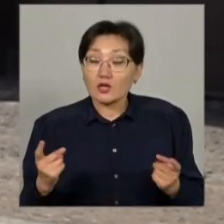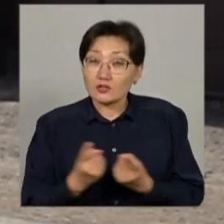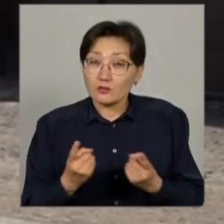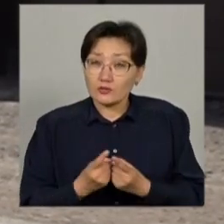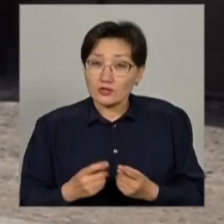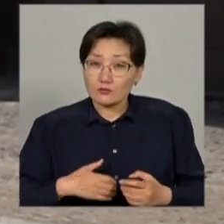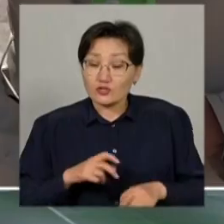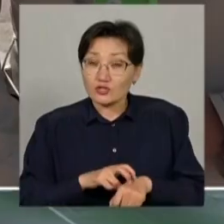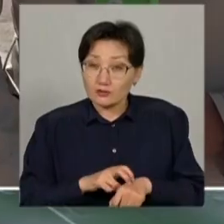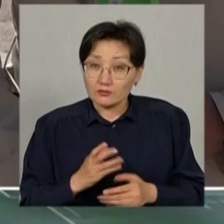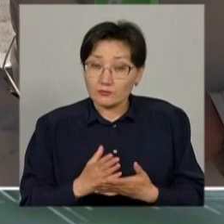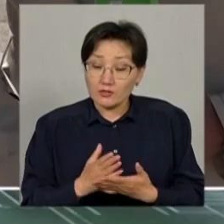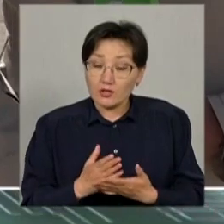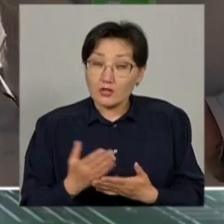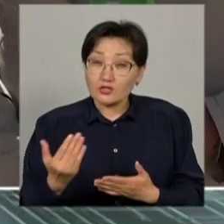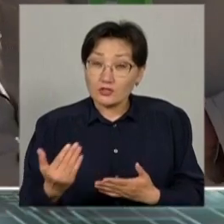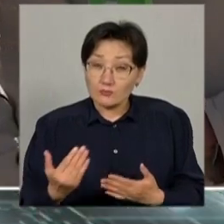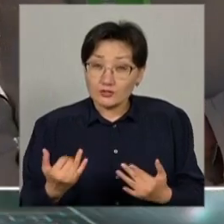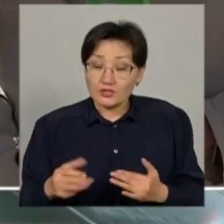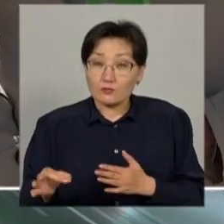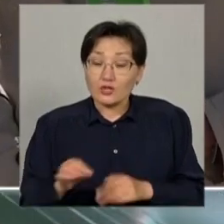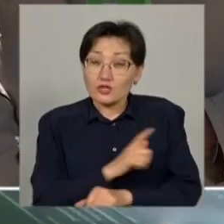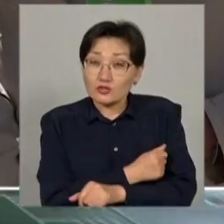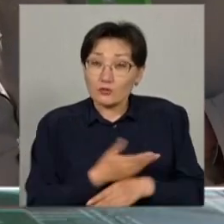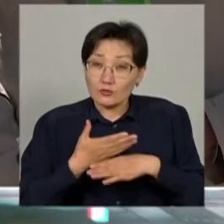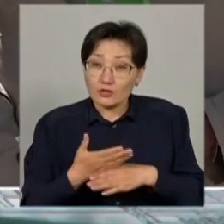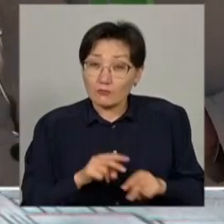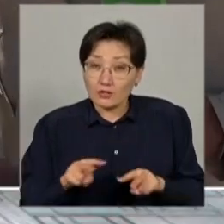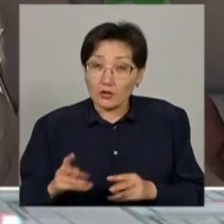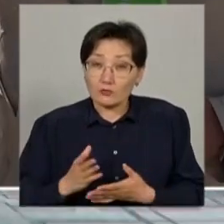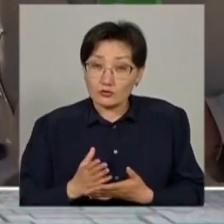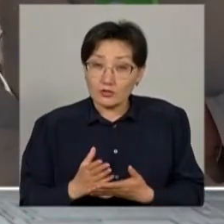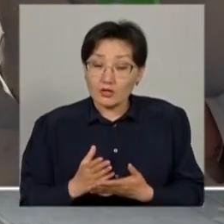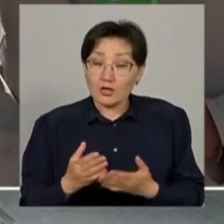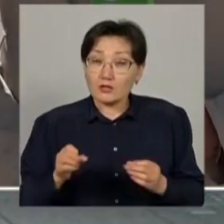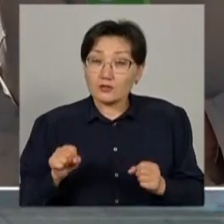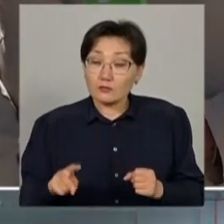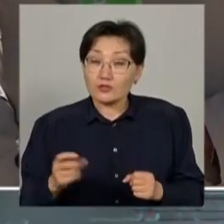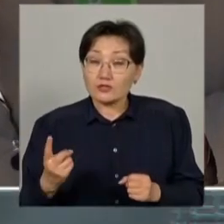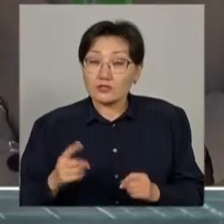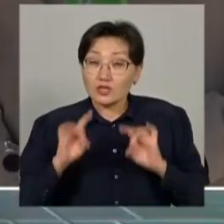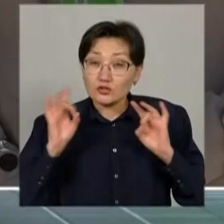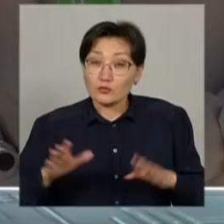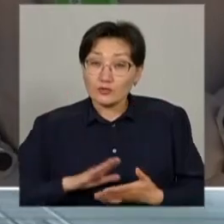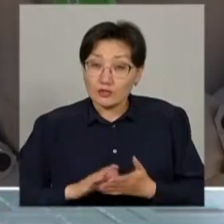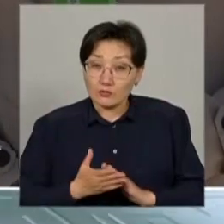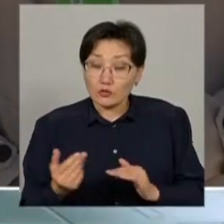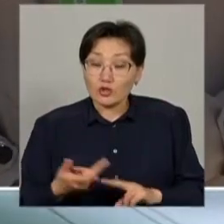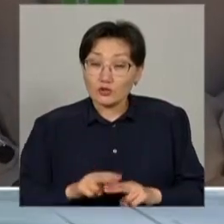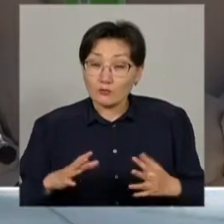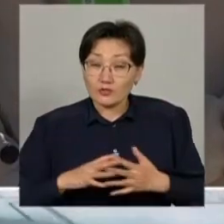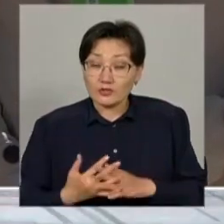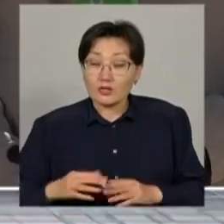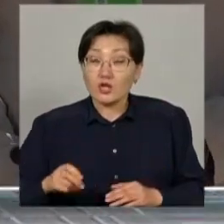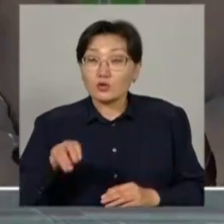Ауыл азаматтарының айтуы бойынша оларды қазір жедел жәрдем бақылап отыр. Ал тағы да күтпеген жағдай, бұл ауылда